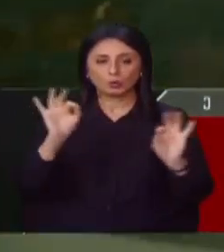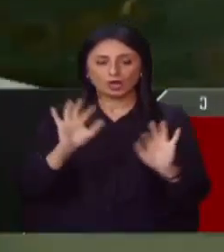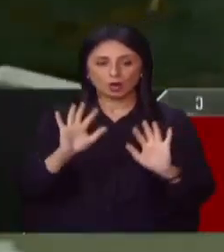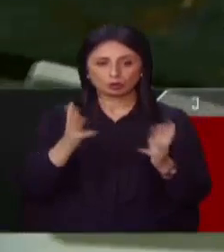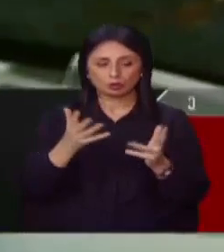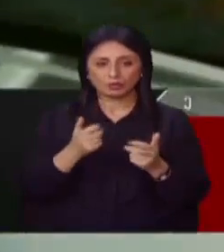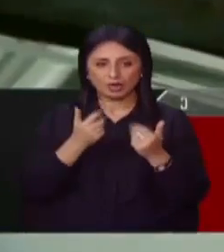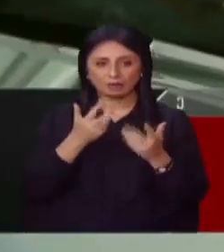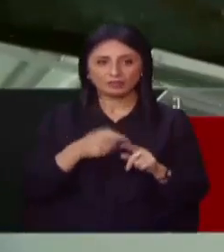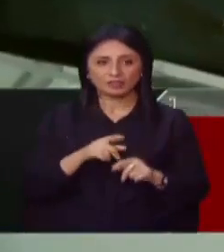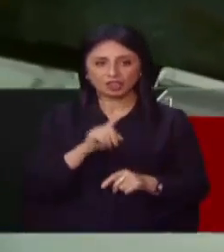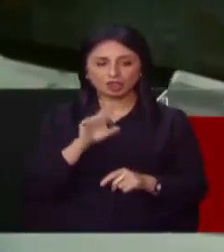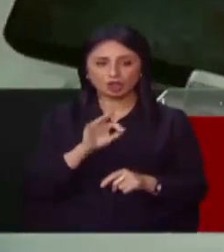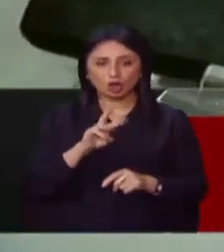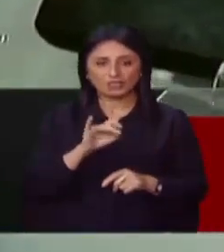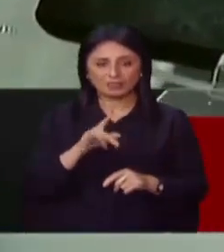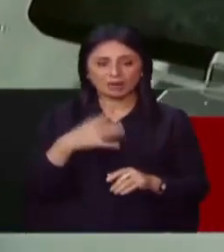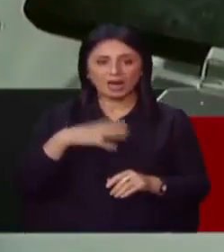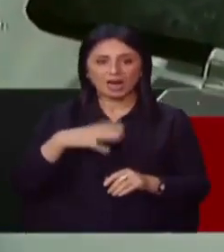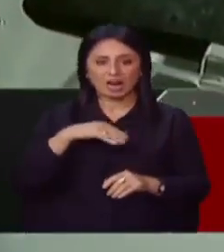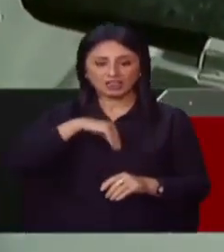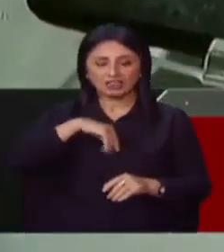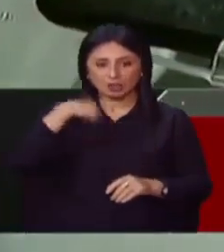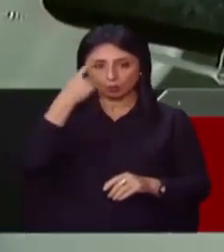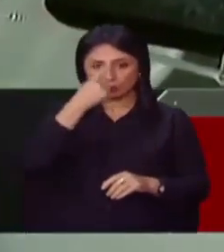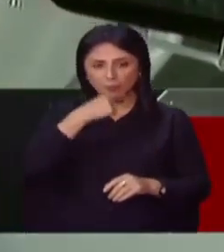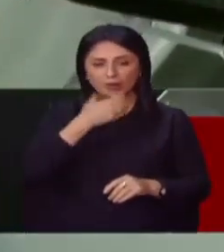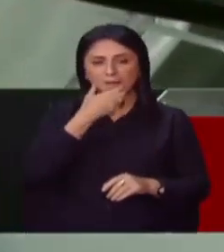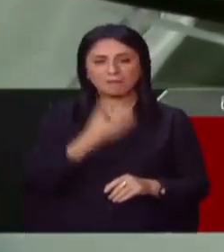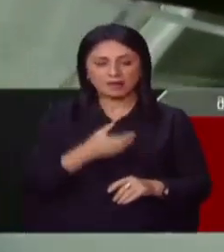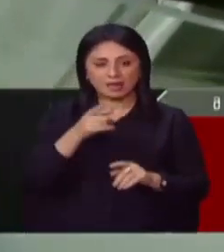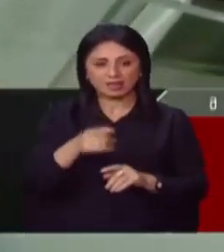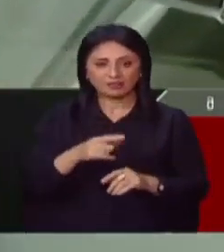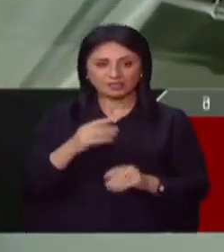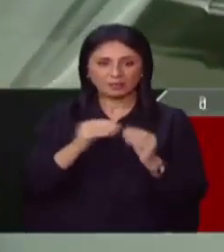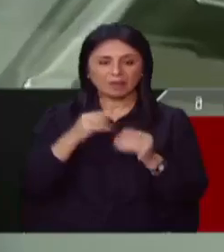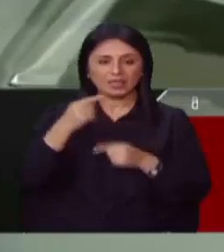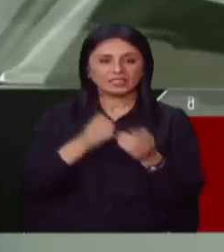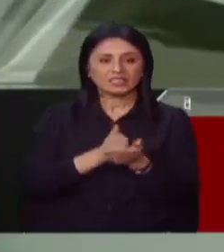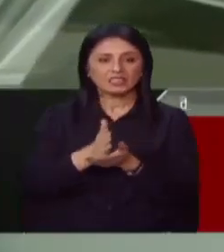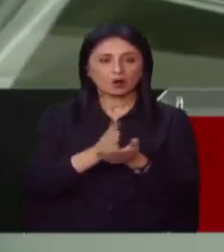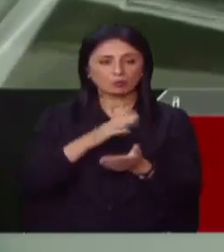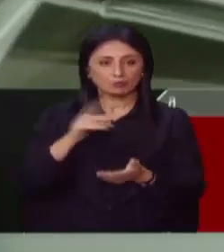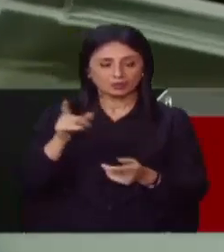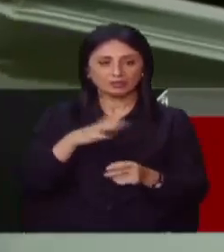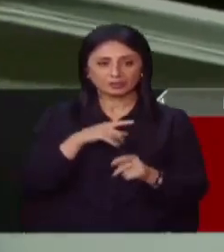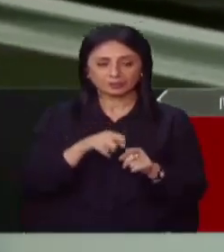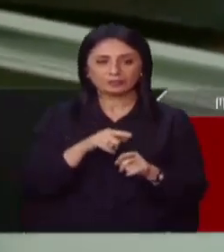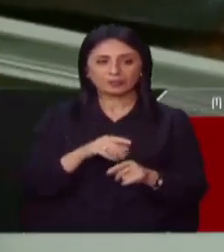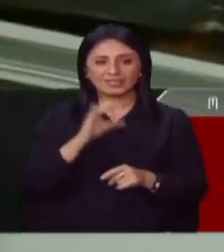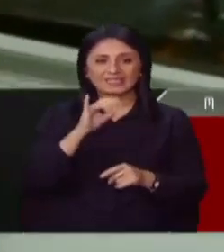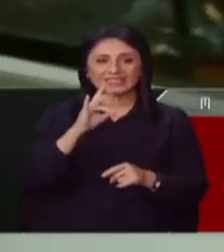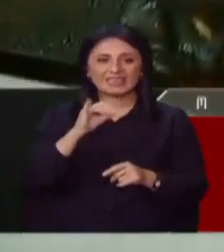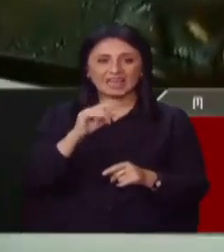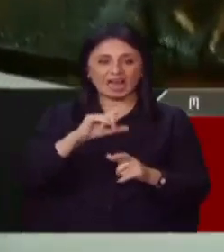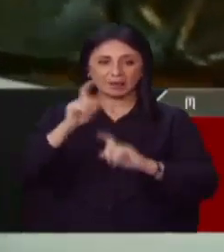შემთხვევა ამდენად როდესაც იოანე ზოსიმეს ქართველი სასულიერო პირის ქართველი ბერის მეათე საუკუნეში მოღვაწეს როგორც ვიცით ის სინაის